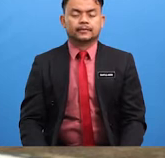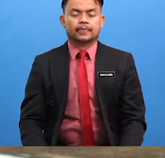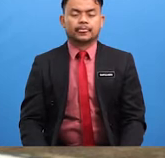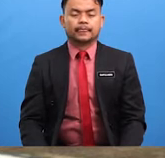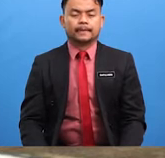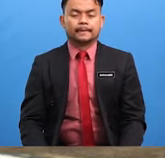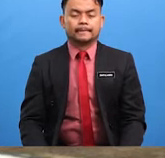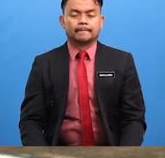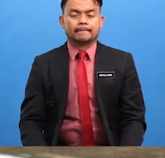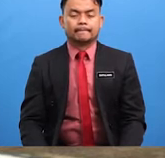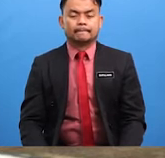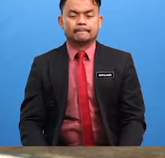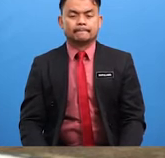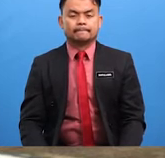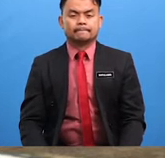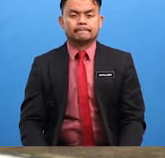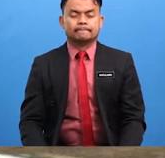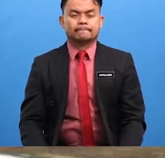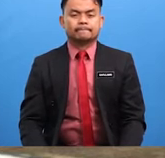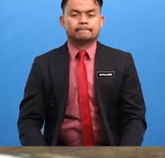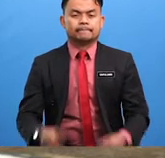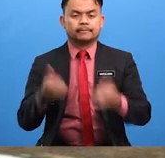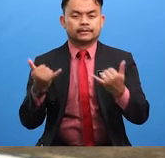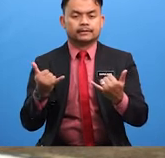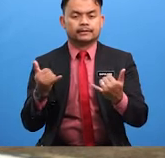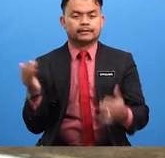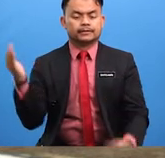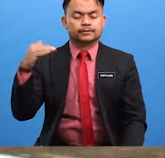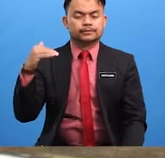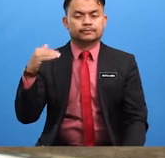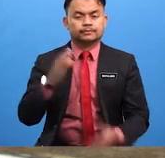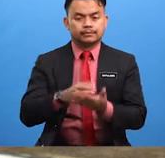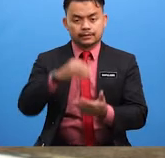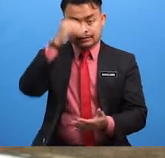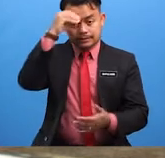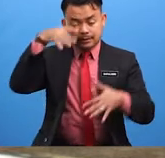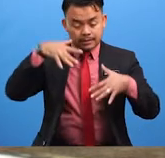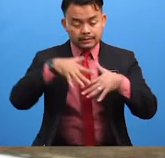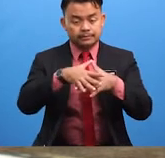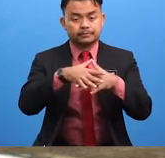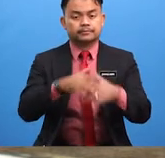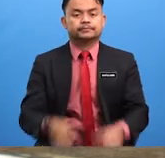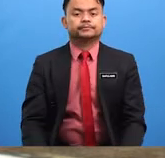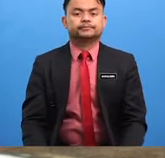cara menganyam hamparan rotan. Sekarang, mari kita belajar menganyam.